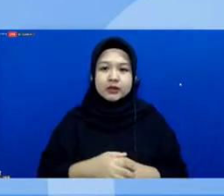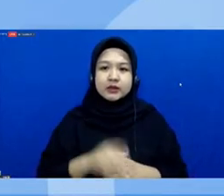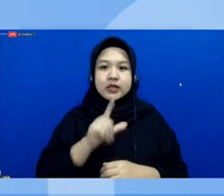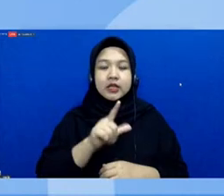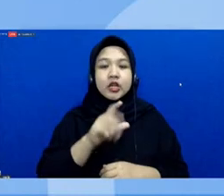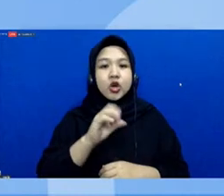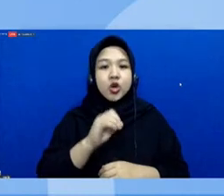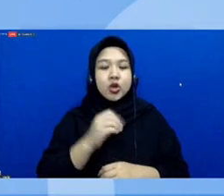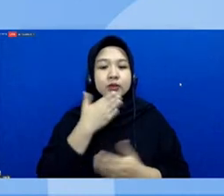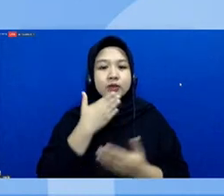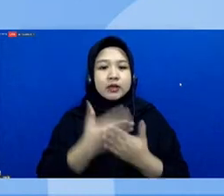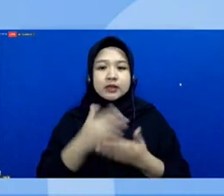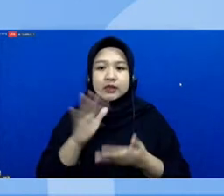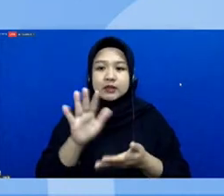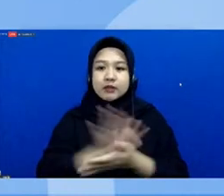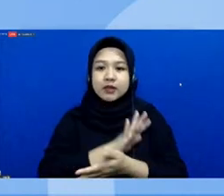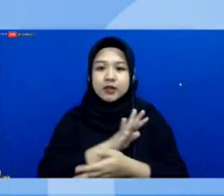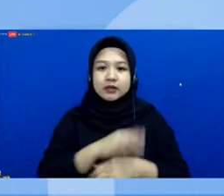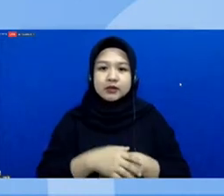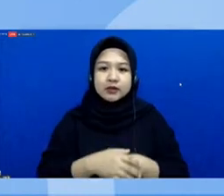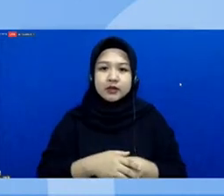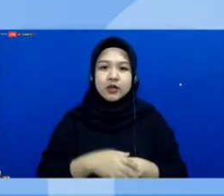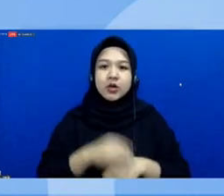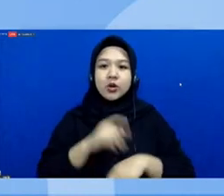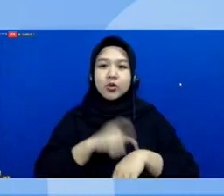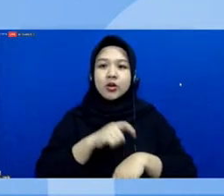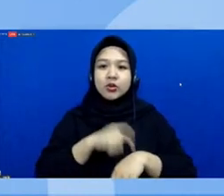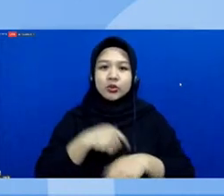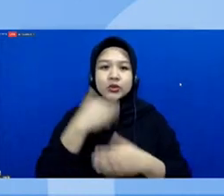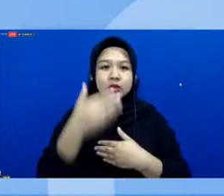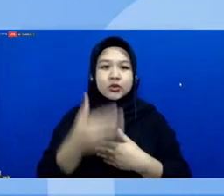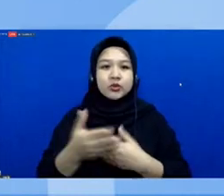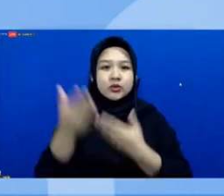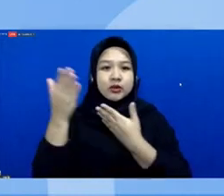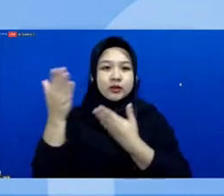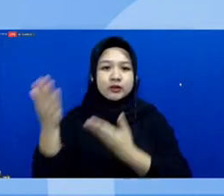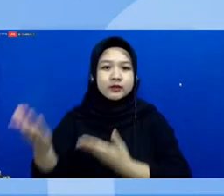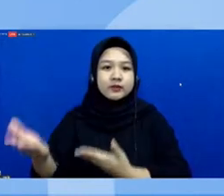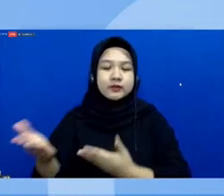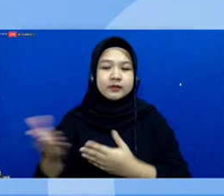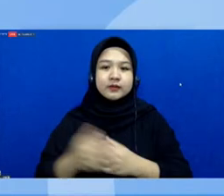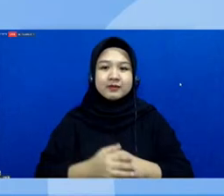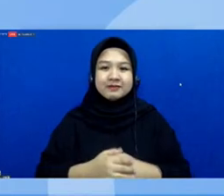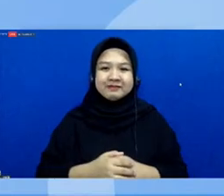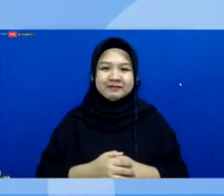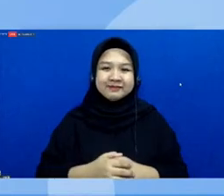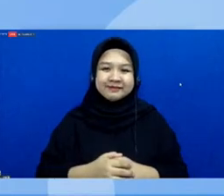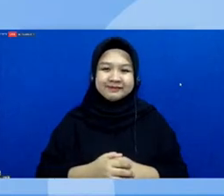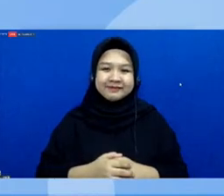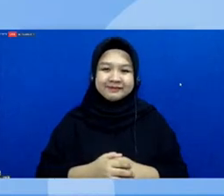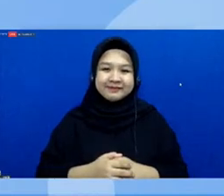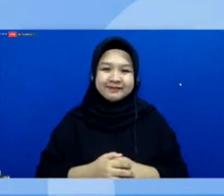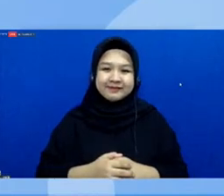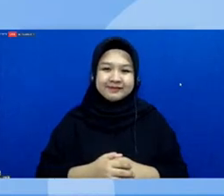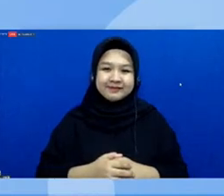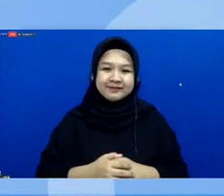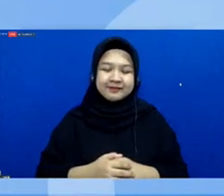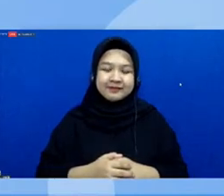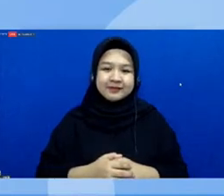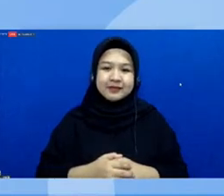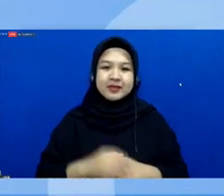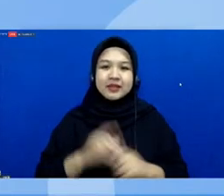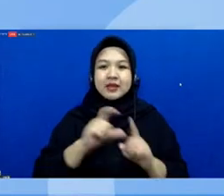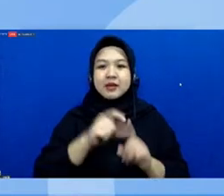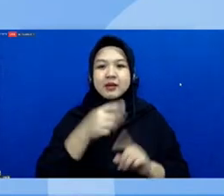Linon dan juga kesempatannya. Moderatornya saya kembalikan keren. Waktu selanjutnya keren. Kepada terima kasih. Waktu selanjutnya saya berikan ke Mbak